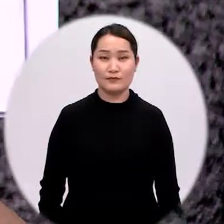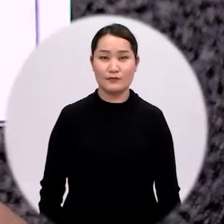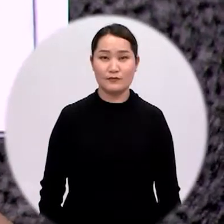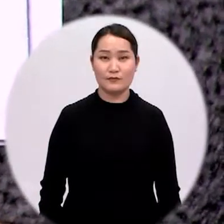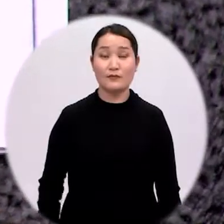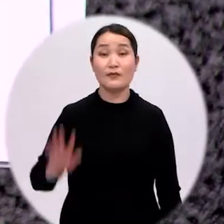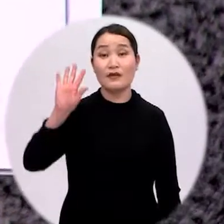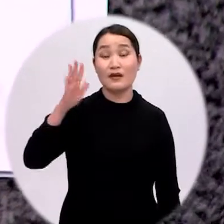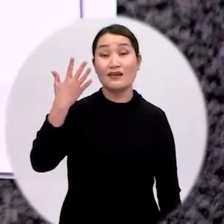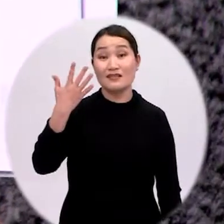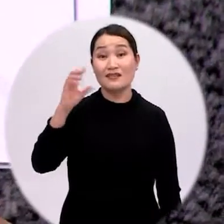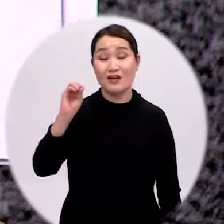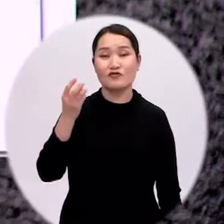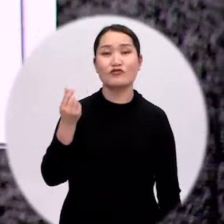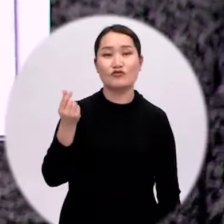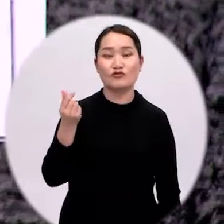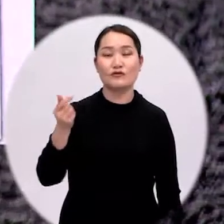Энэ бол 50 төгрөг.